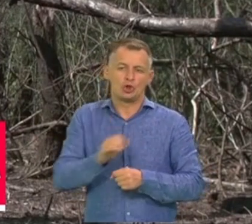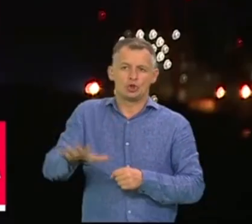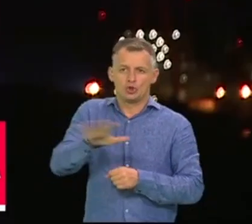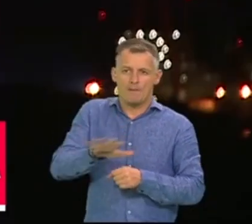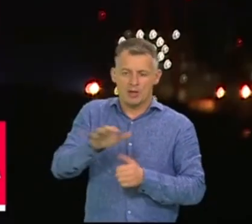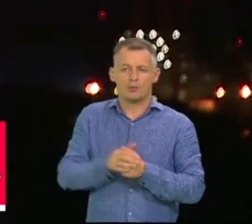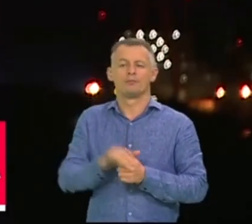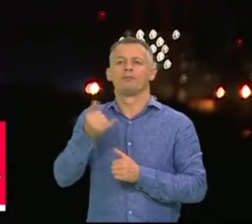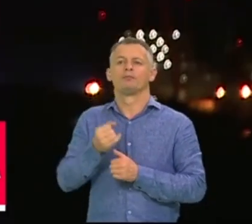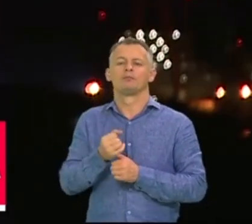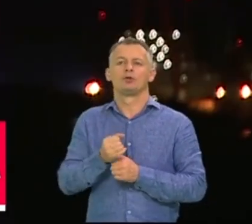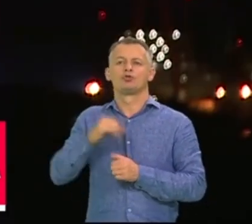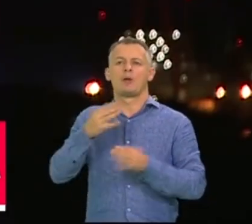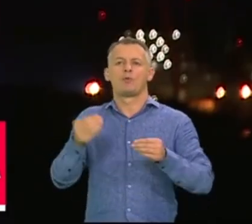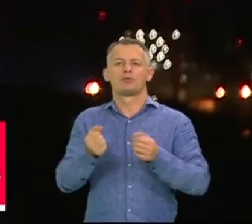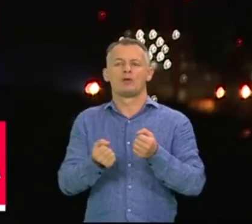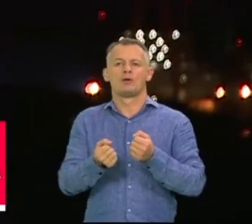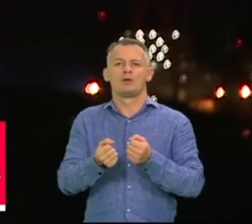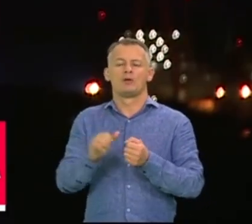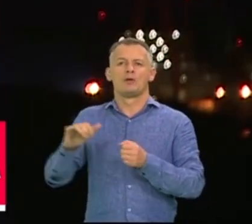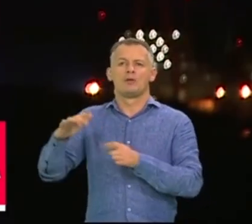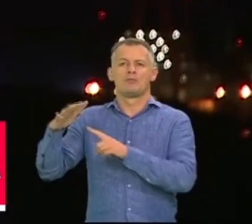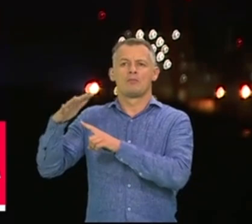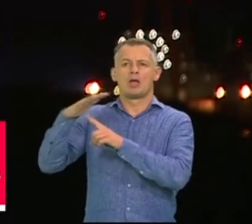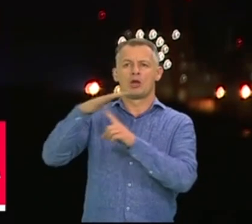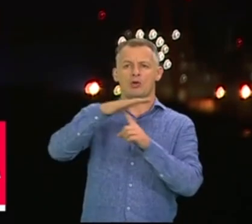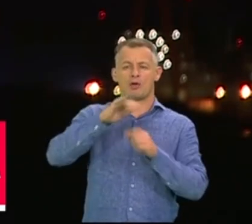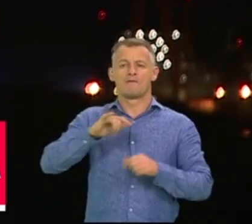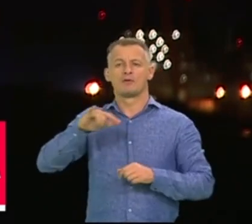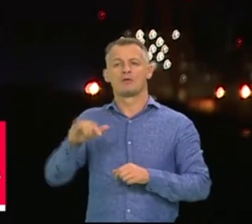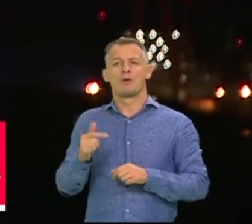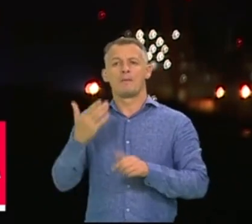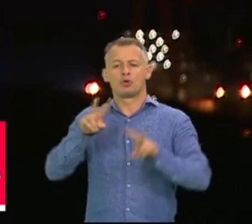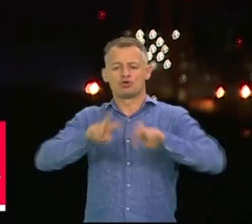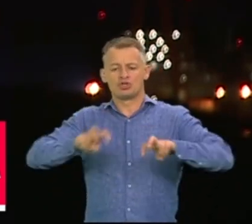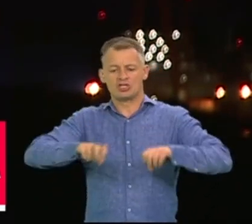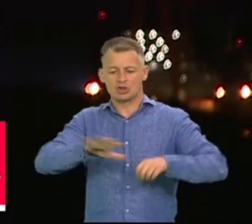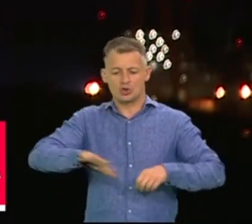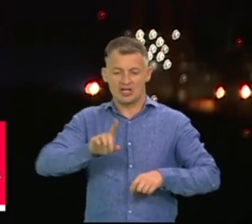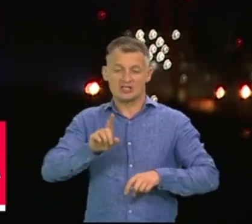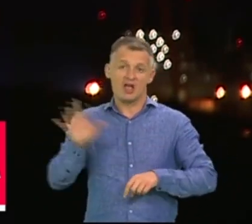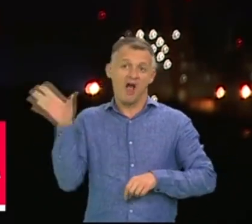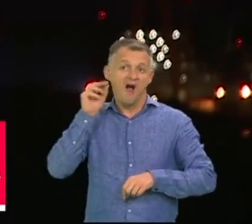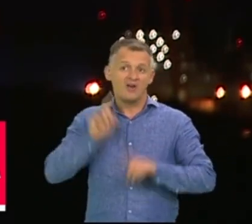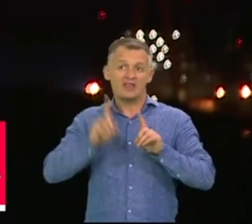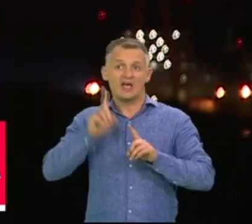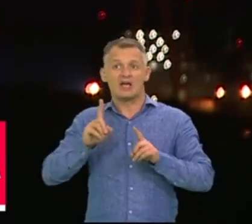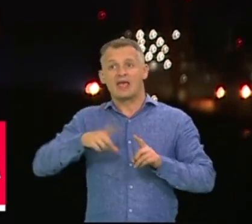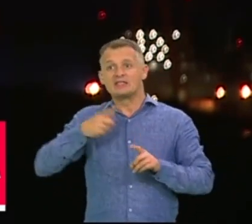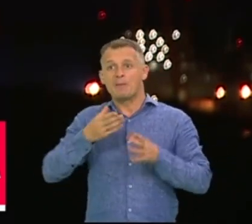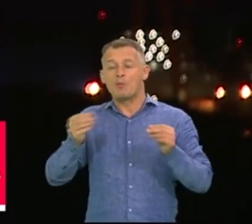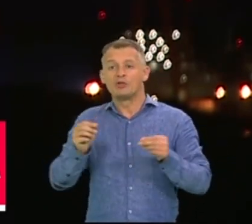aeronave ale forțelor aeriene pentru a cerceta zona și pentru a afla dacă există mai multe astfel de